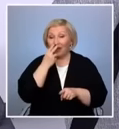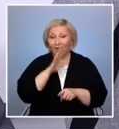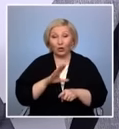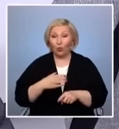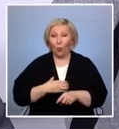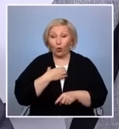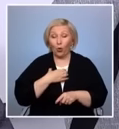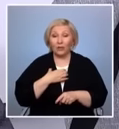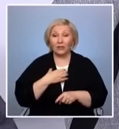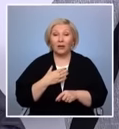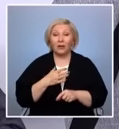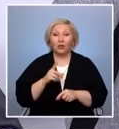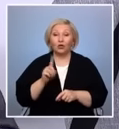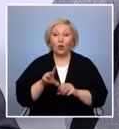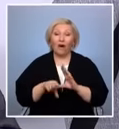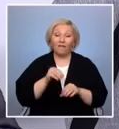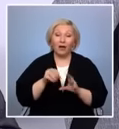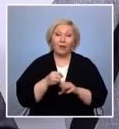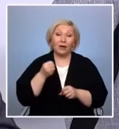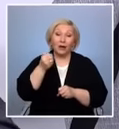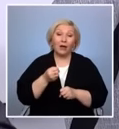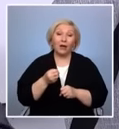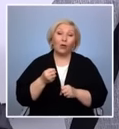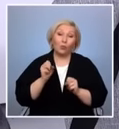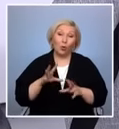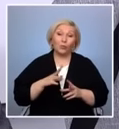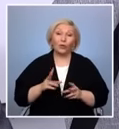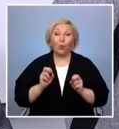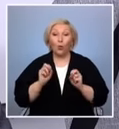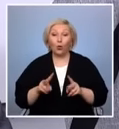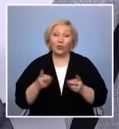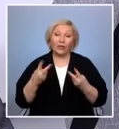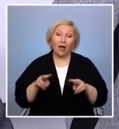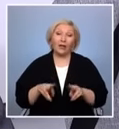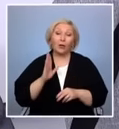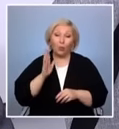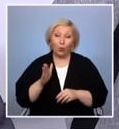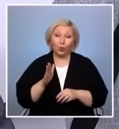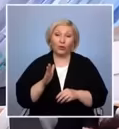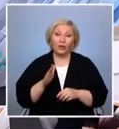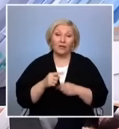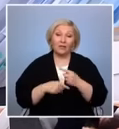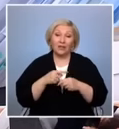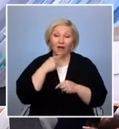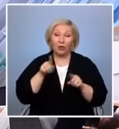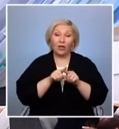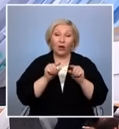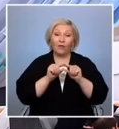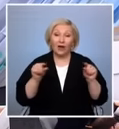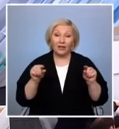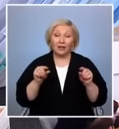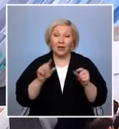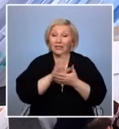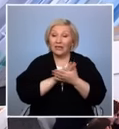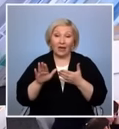медиабандеровцев. Согласитесь, очень удобно, когда тебя критикуют за плохую медицину, плохое образование, плохие дороги, низкий уровень жизни, ну,